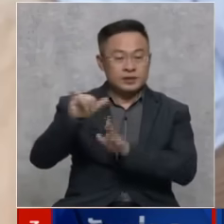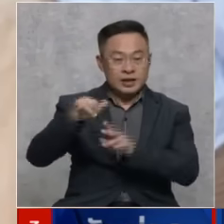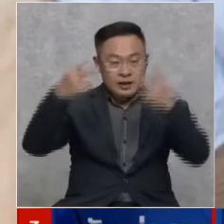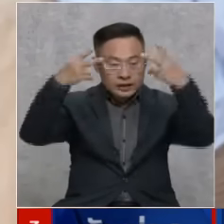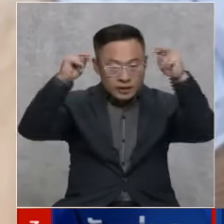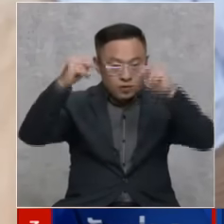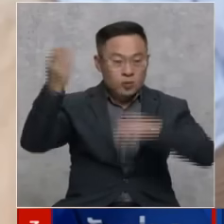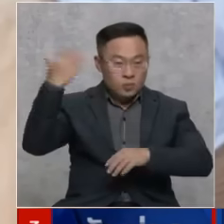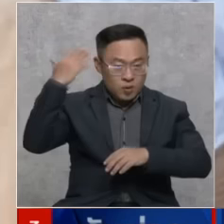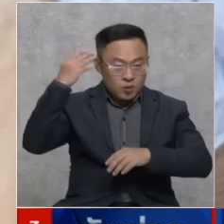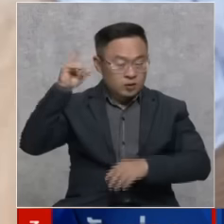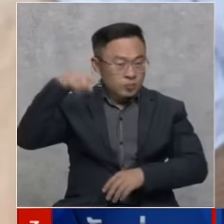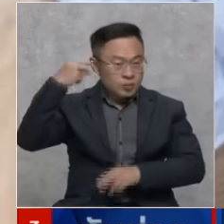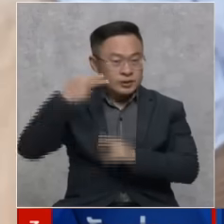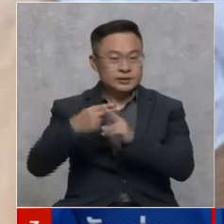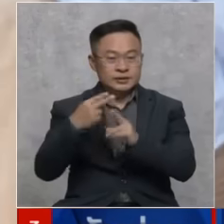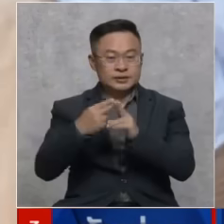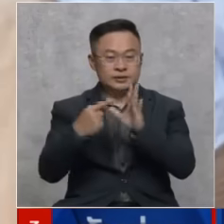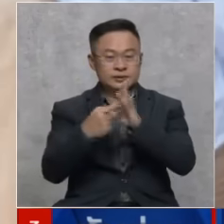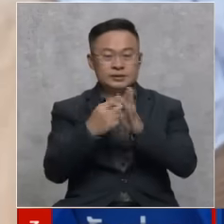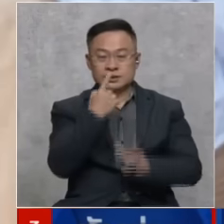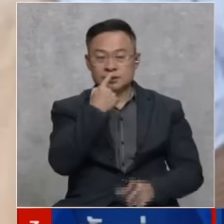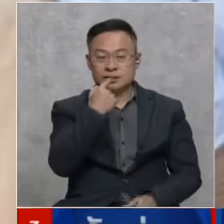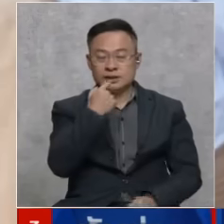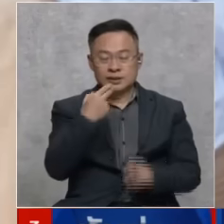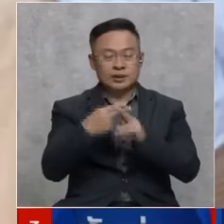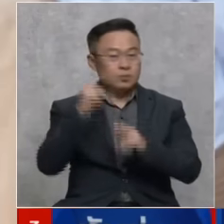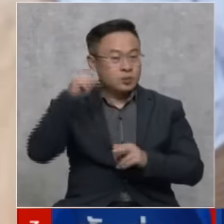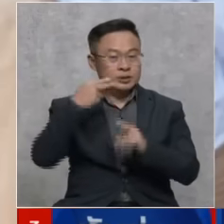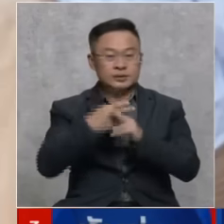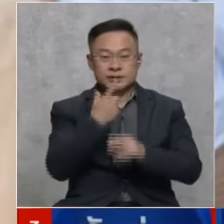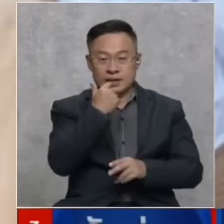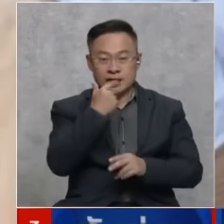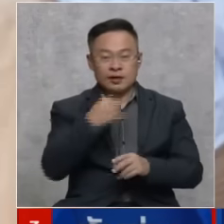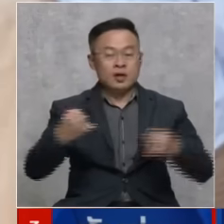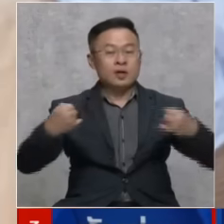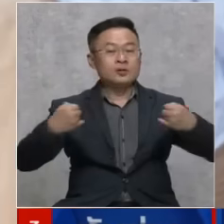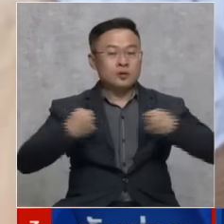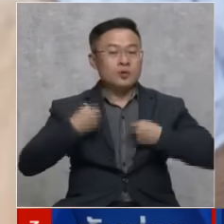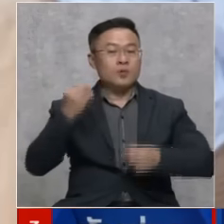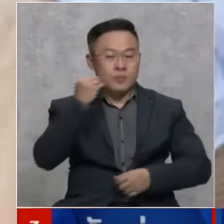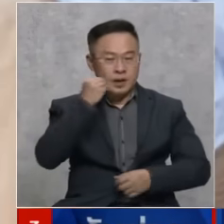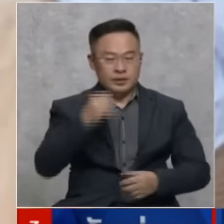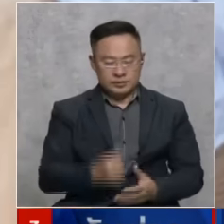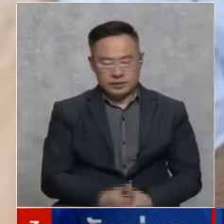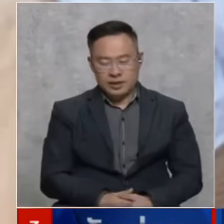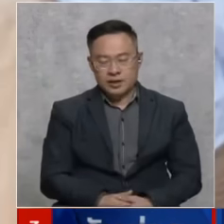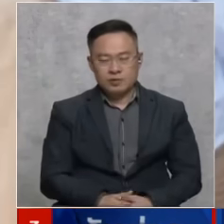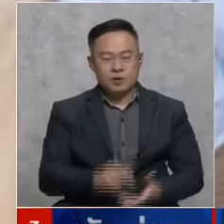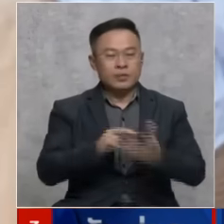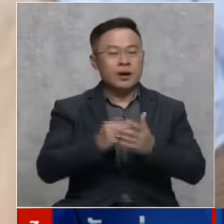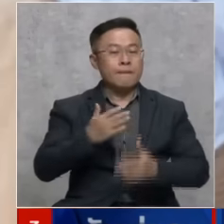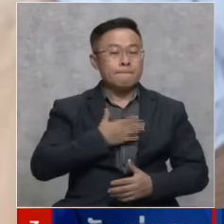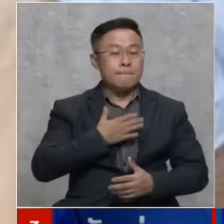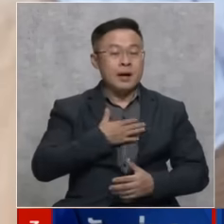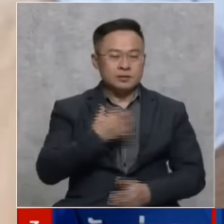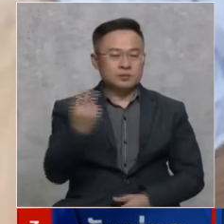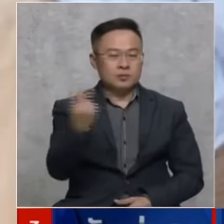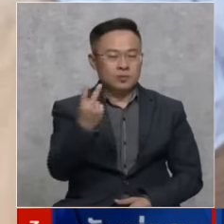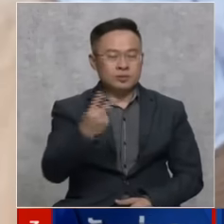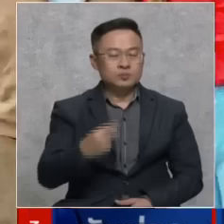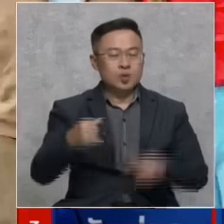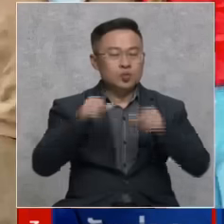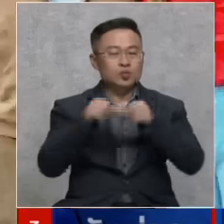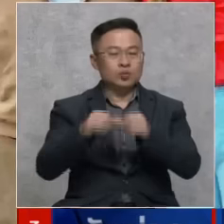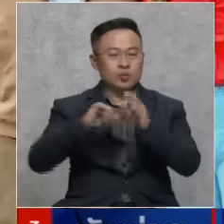มนตรีแล้วก็เจ๊แดงเยาวภาวงสวัสดิ์ภรรยานะคะในฐานะเจ้าของบ้านก็คือเป็นเจ้าบ้านไปเชียงใหม่ก็อาจจะต้องไปแวะทักทายคุณสมช